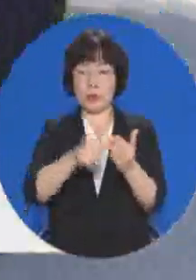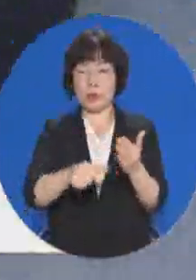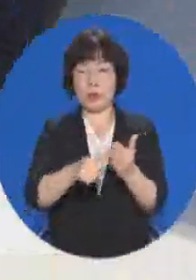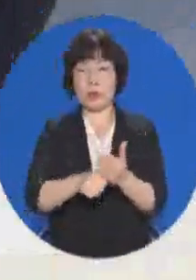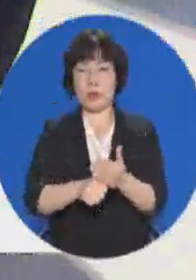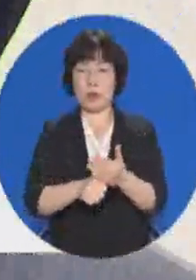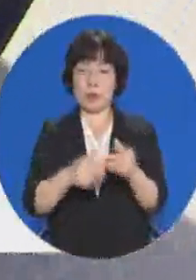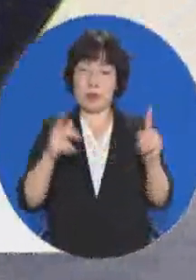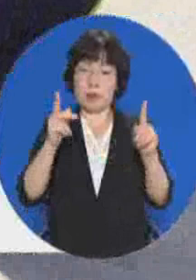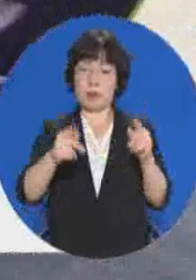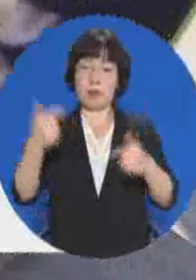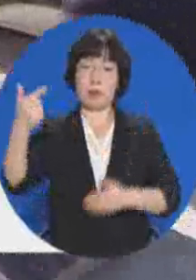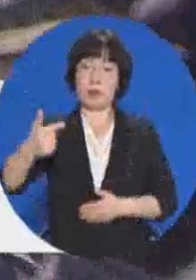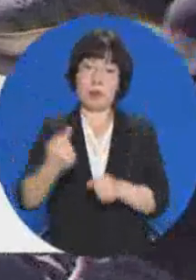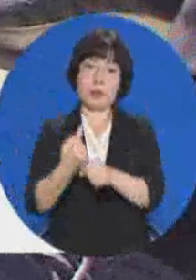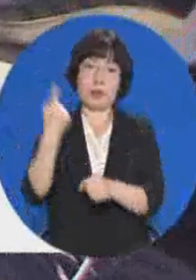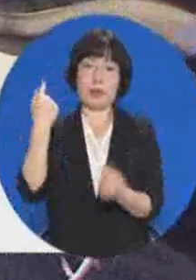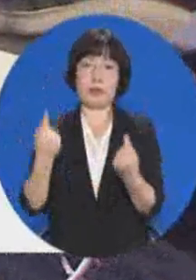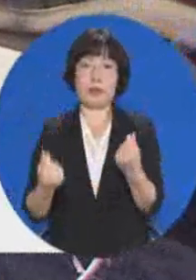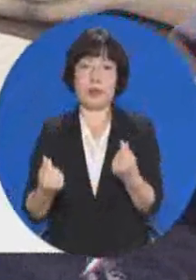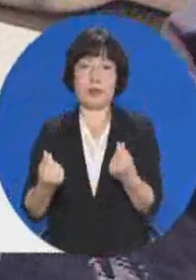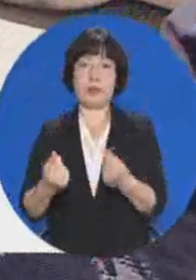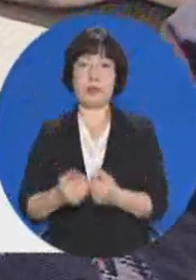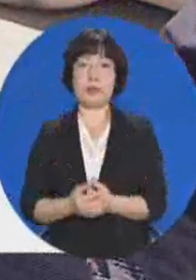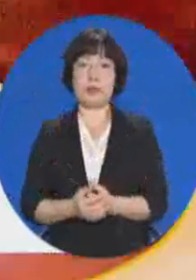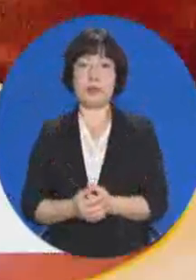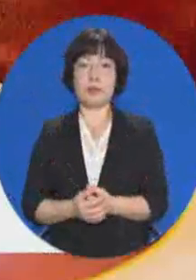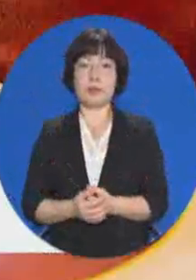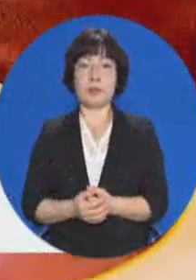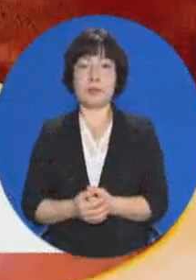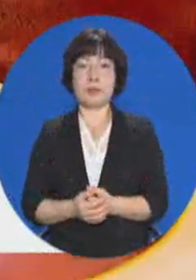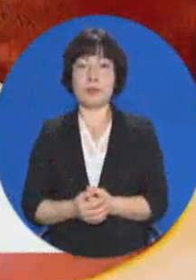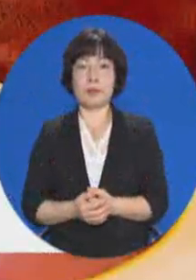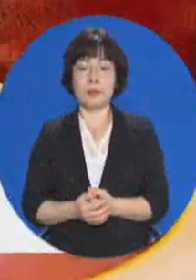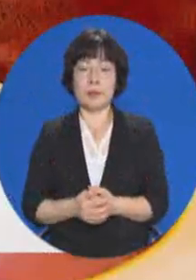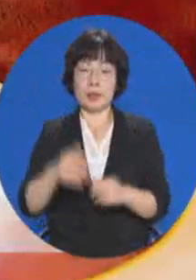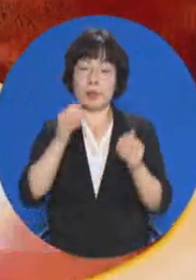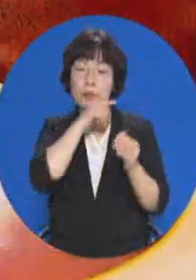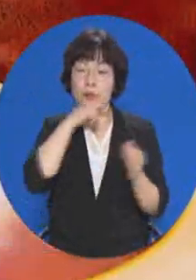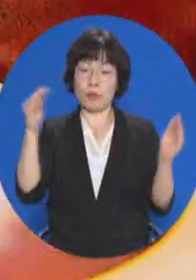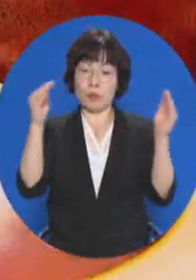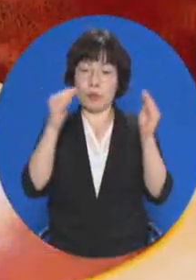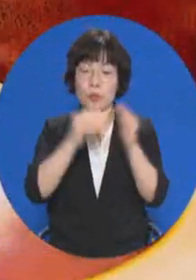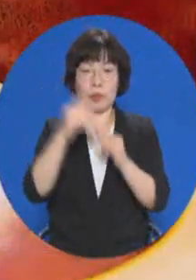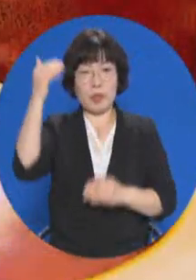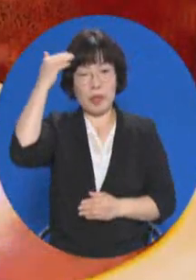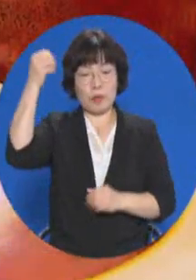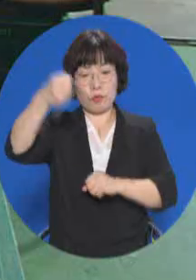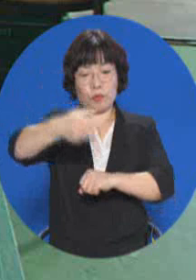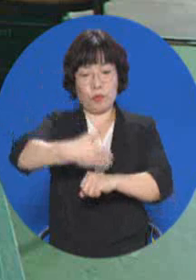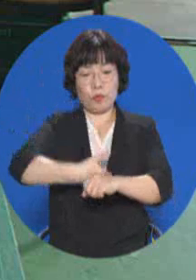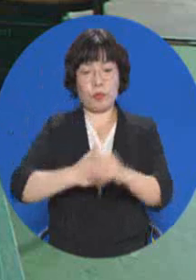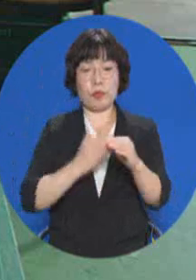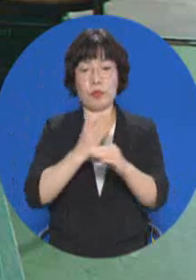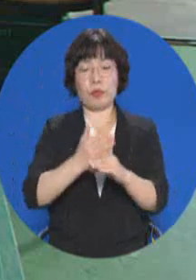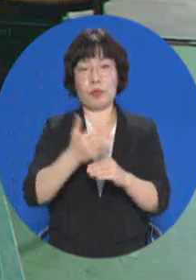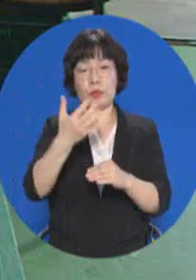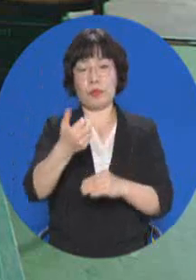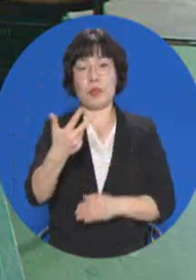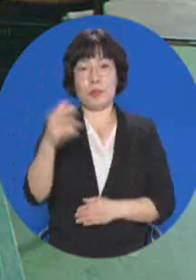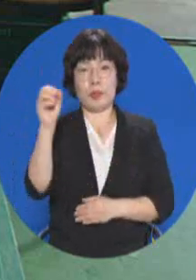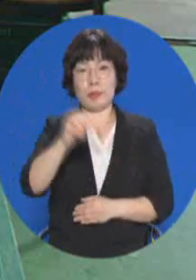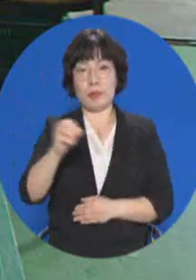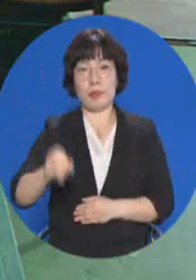킬로그램당 6,000원 선으로 예년과 크게 다르지 않습니다. 석류는 국내 수급량의 98%가